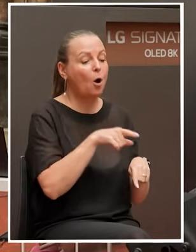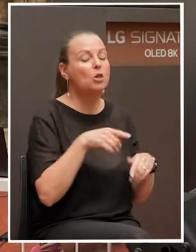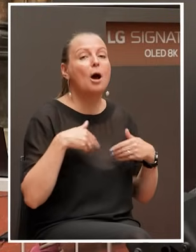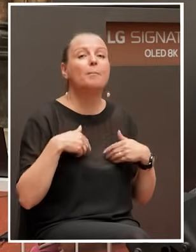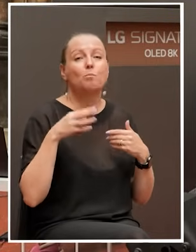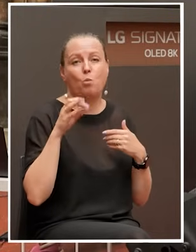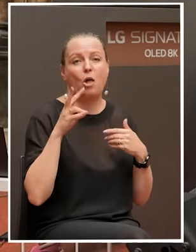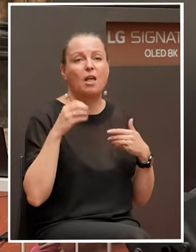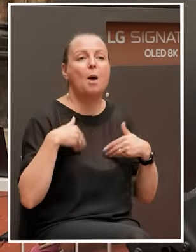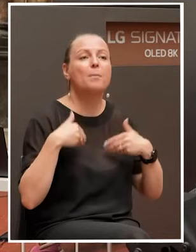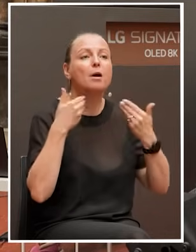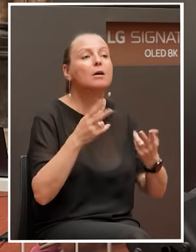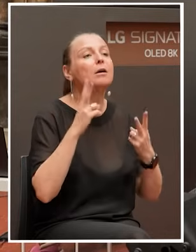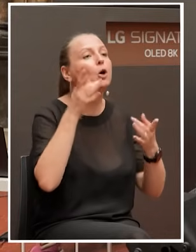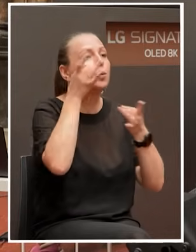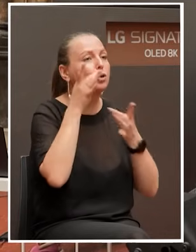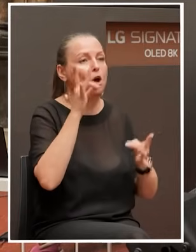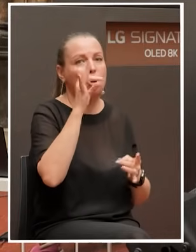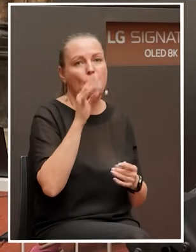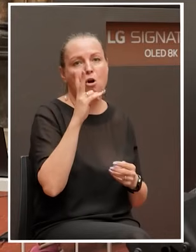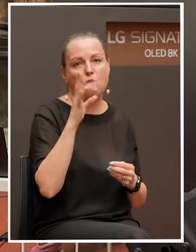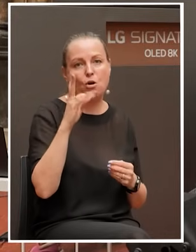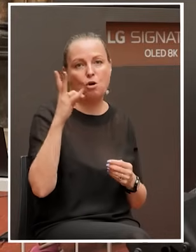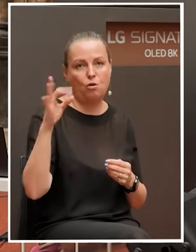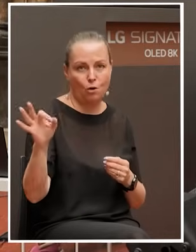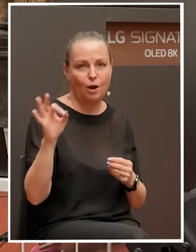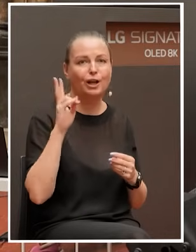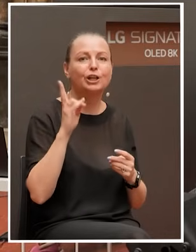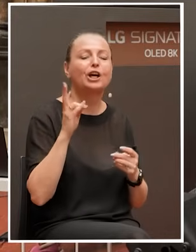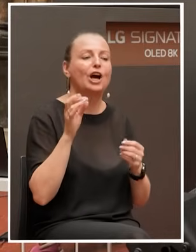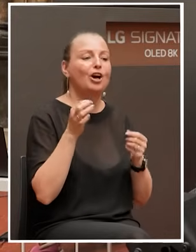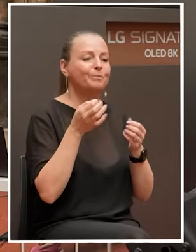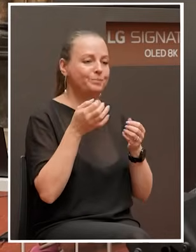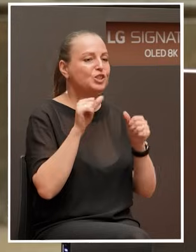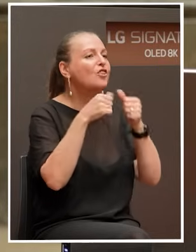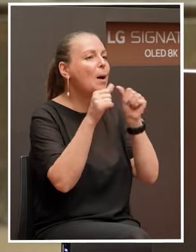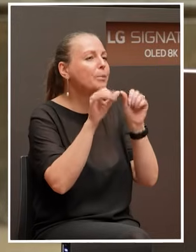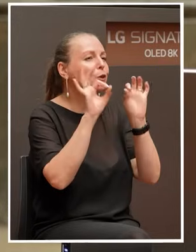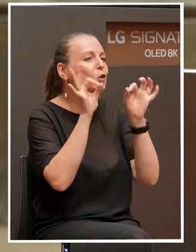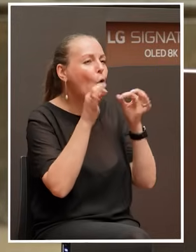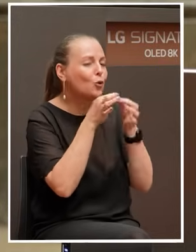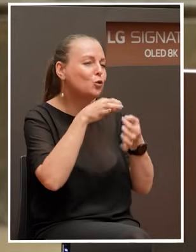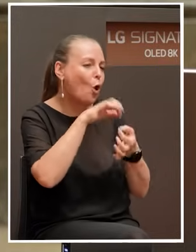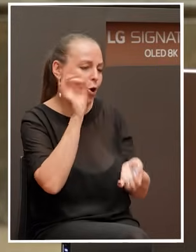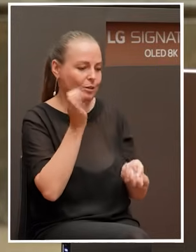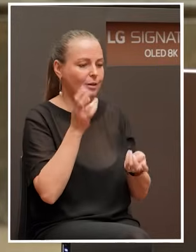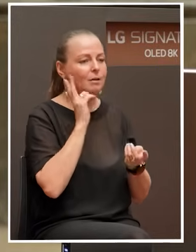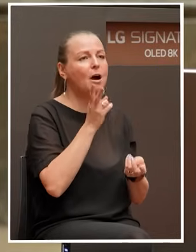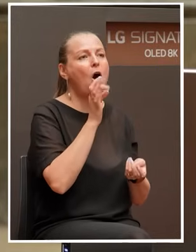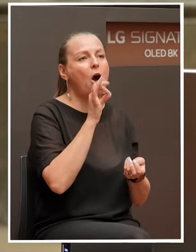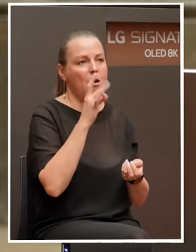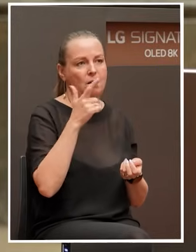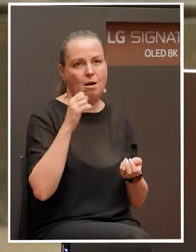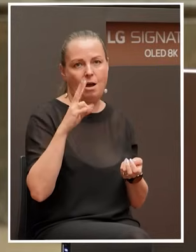к культуре рококо, к живописной тонкости рококо, органики, а это первый в